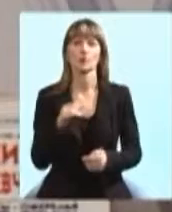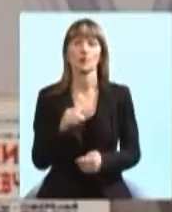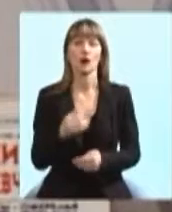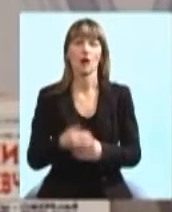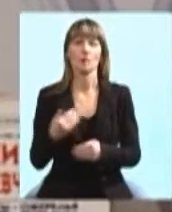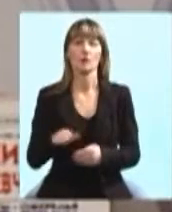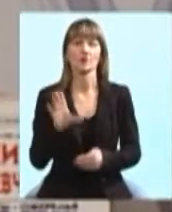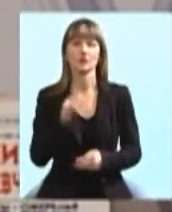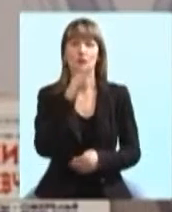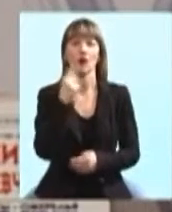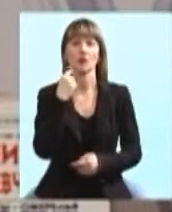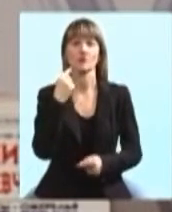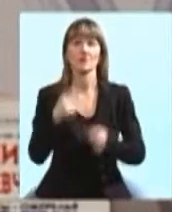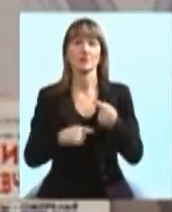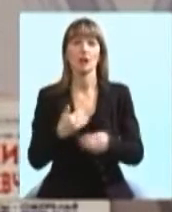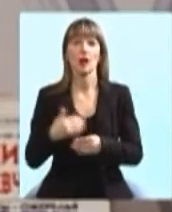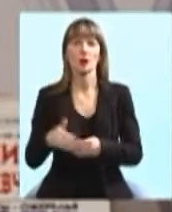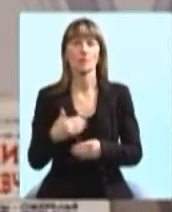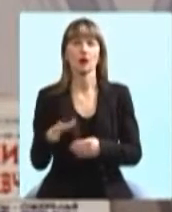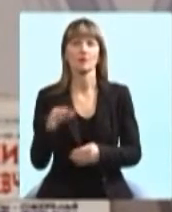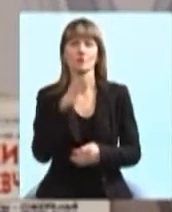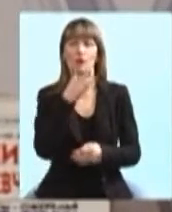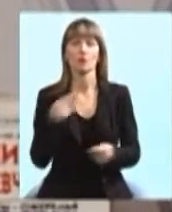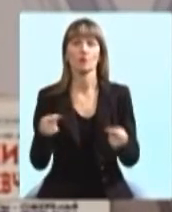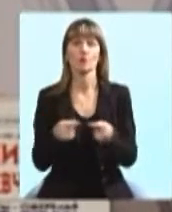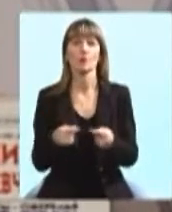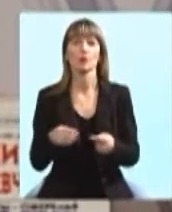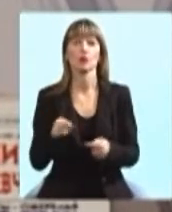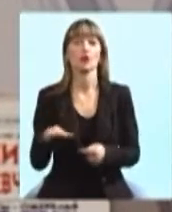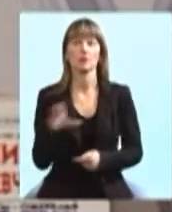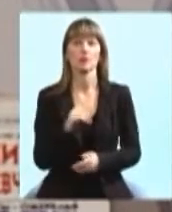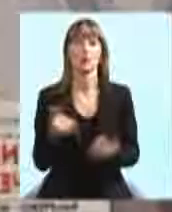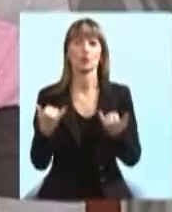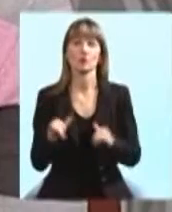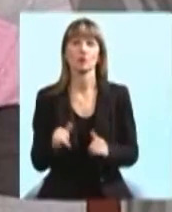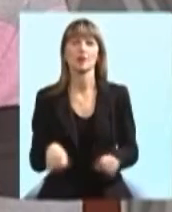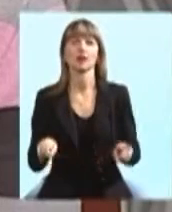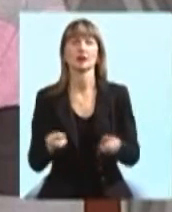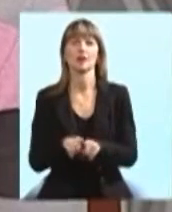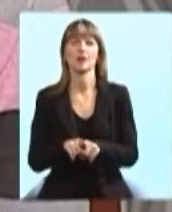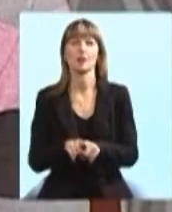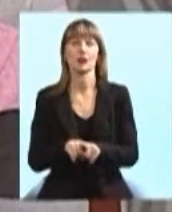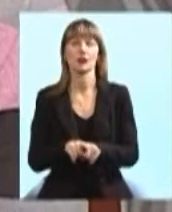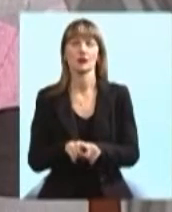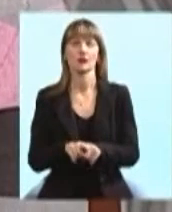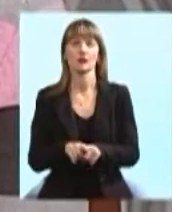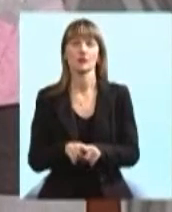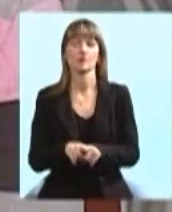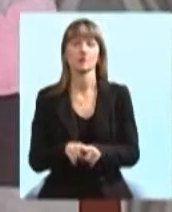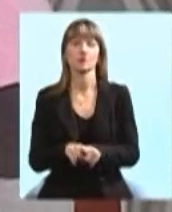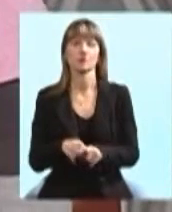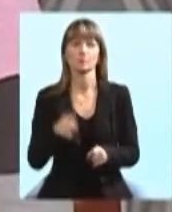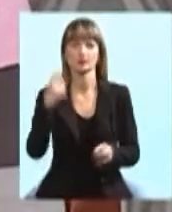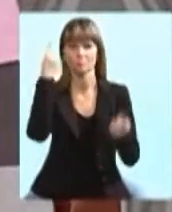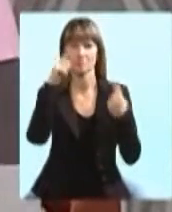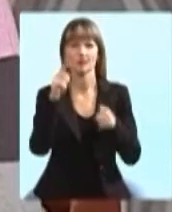А если ты постоянно опаздываешь и перейдешь вовремя, то все скажут: вау! Круто. Ну, ось бачиш, така, ну, взагалі така забобона або таке